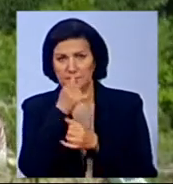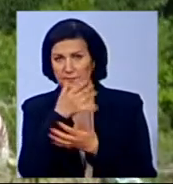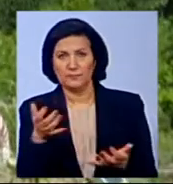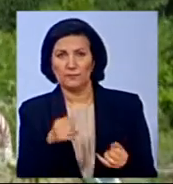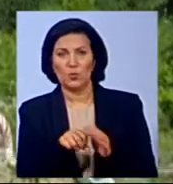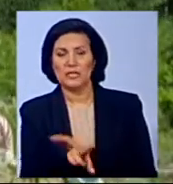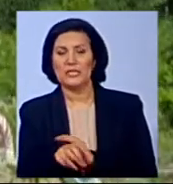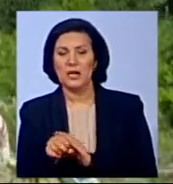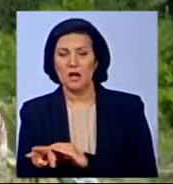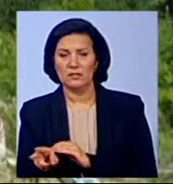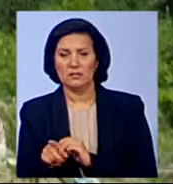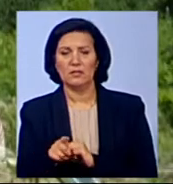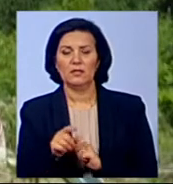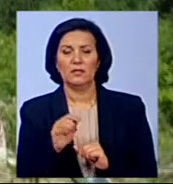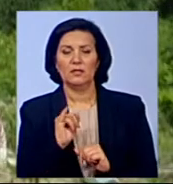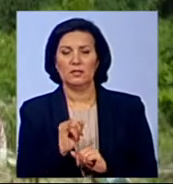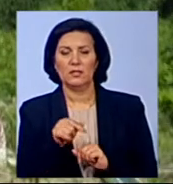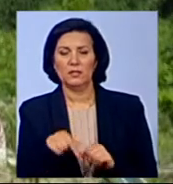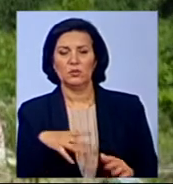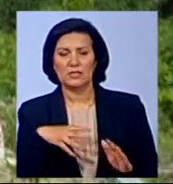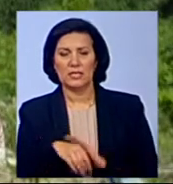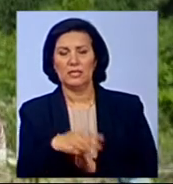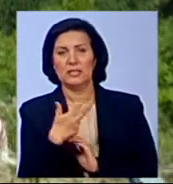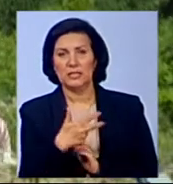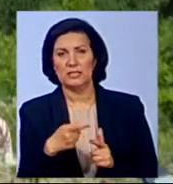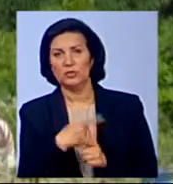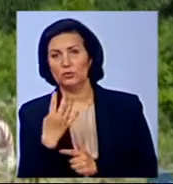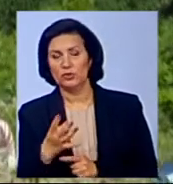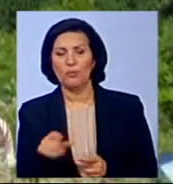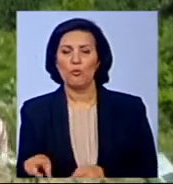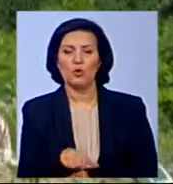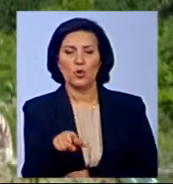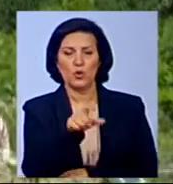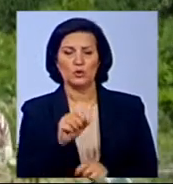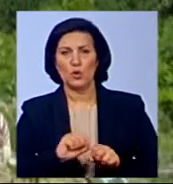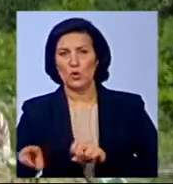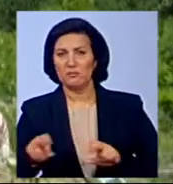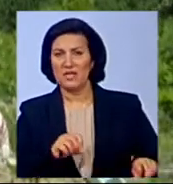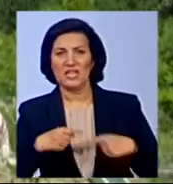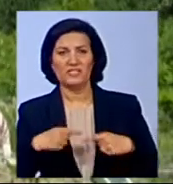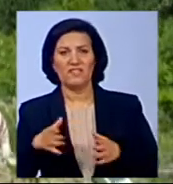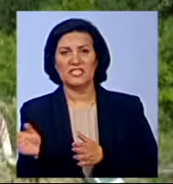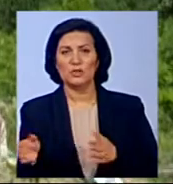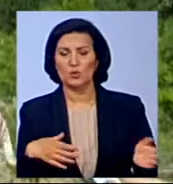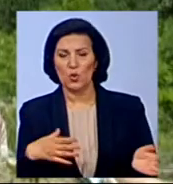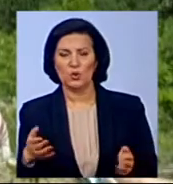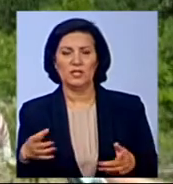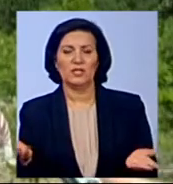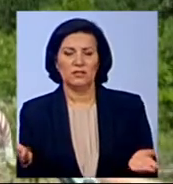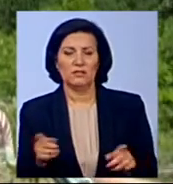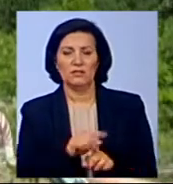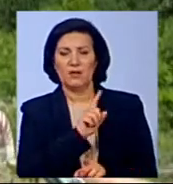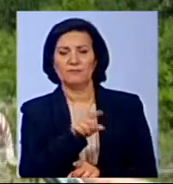Їх і тут загинули 3 чи 4, і по дорозі вони розбігалися в різні сторони, і так їх вже